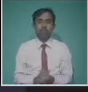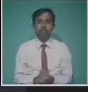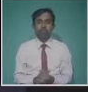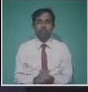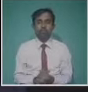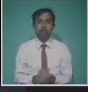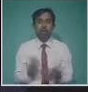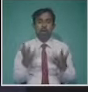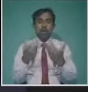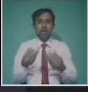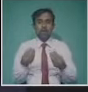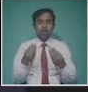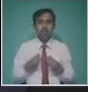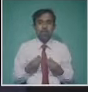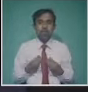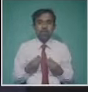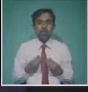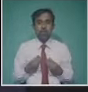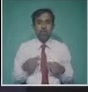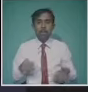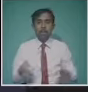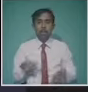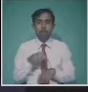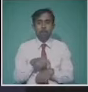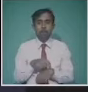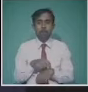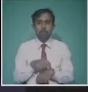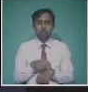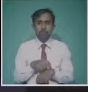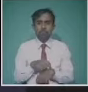දැන් ප්‍රතිඵල ලැබිලා මේ වෙනකොට